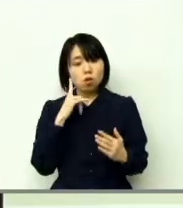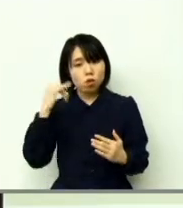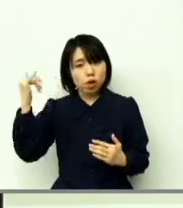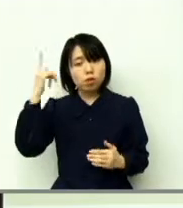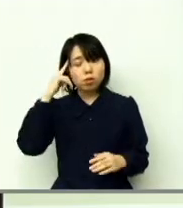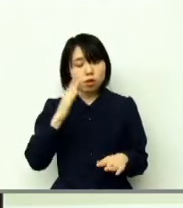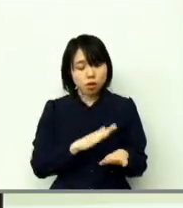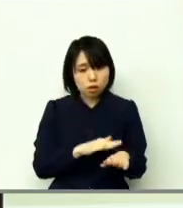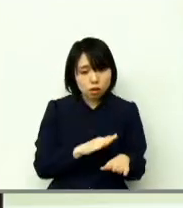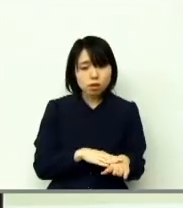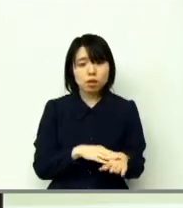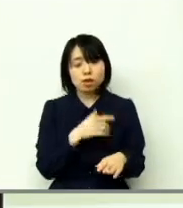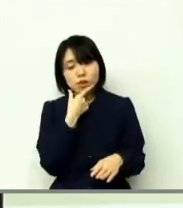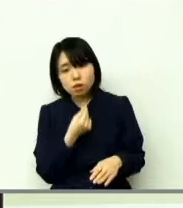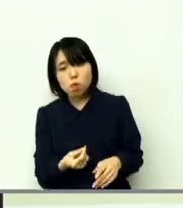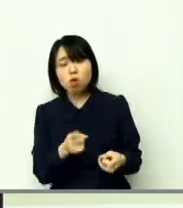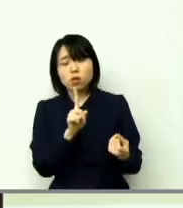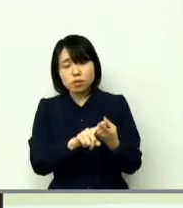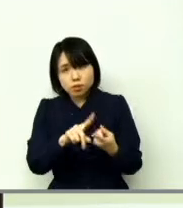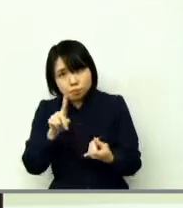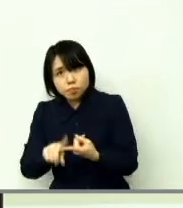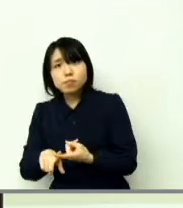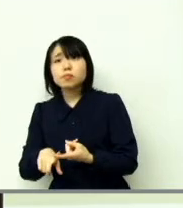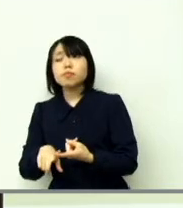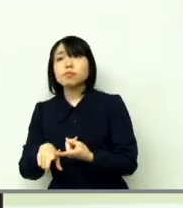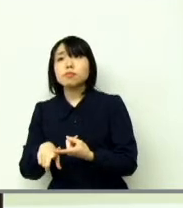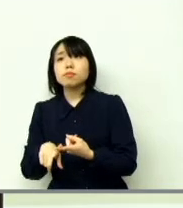望であるとかニーズに合わせた形で、